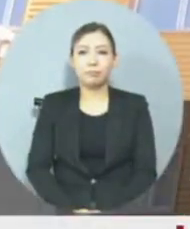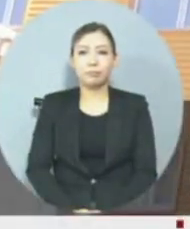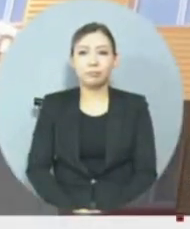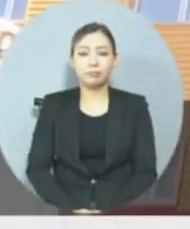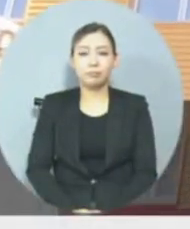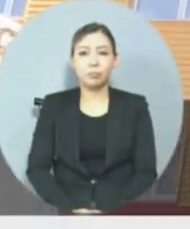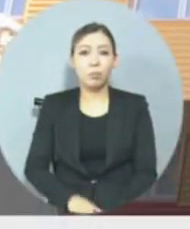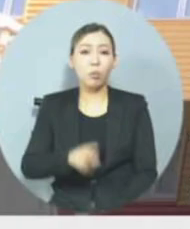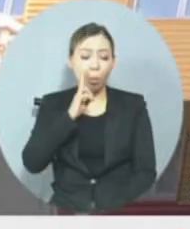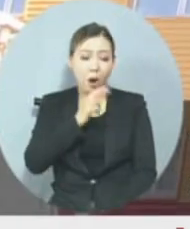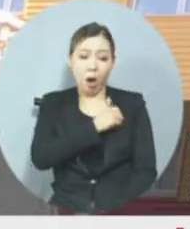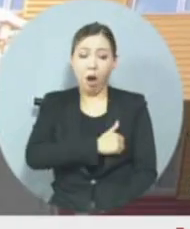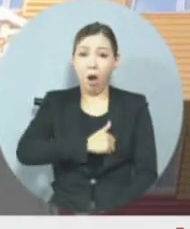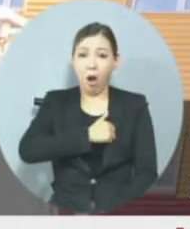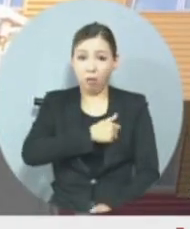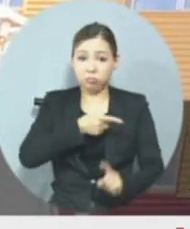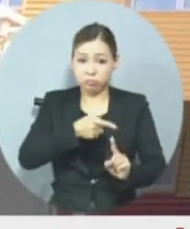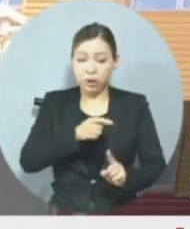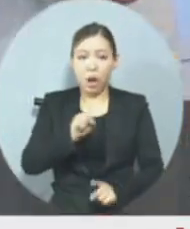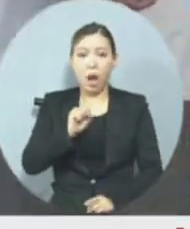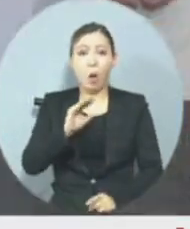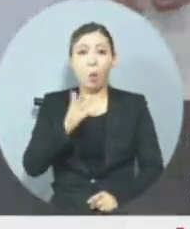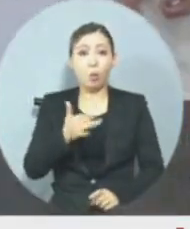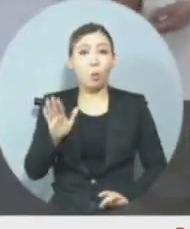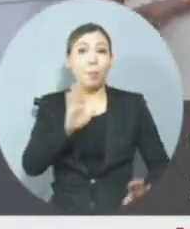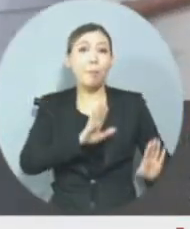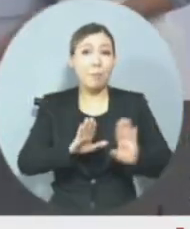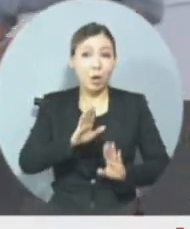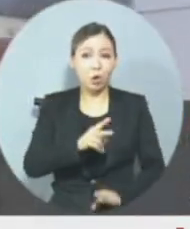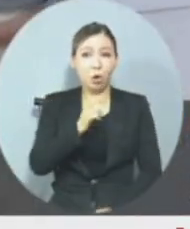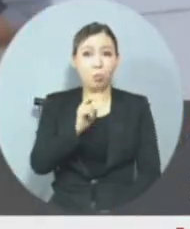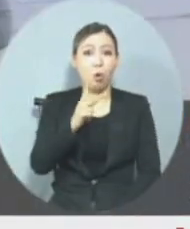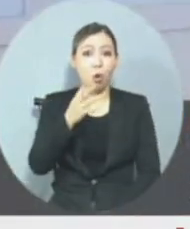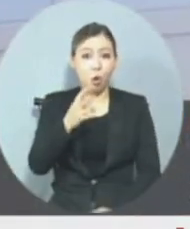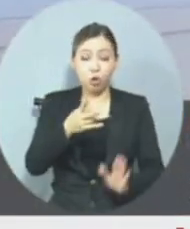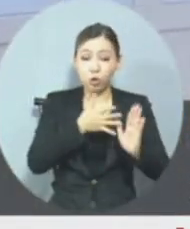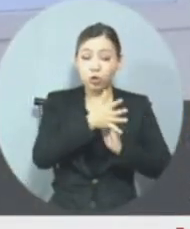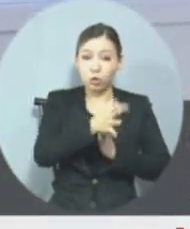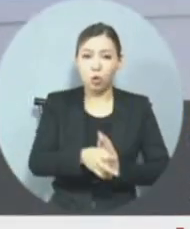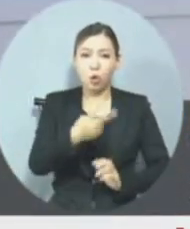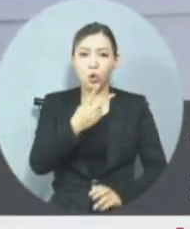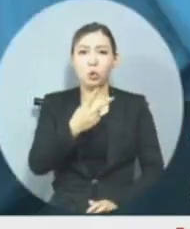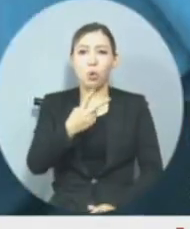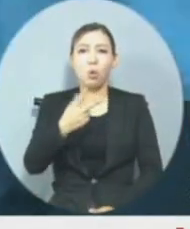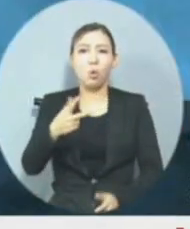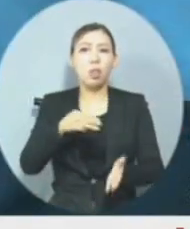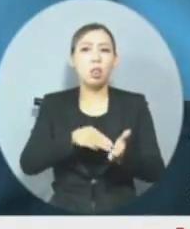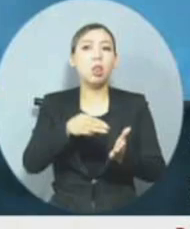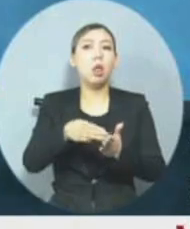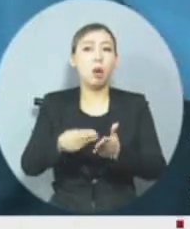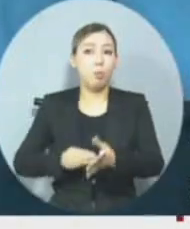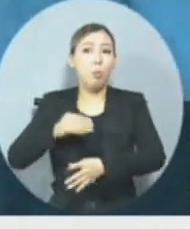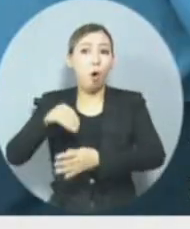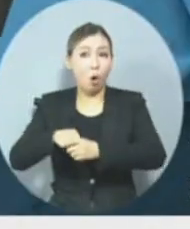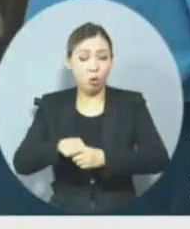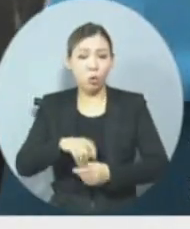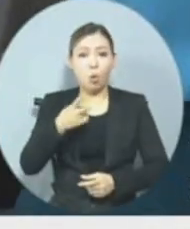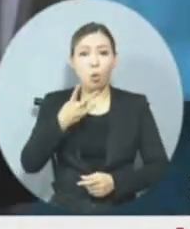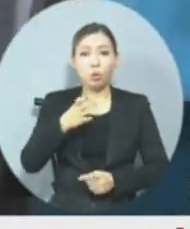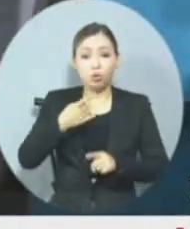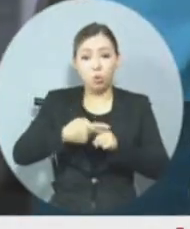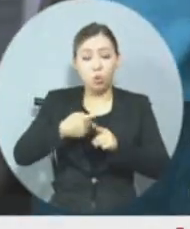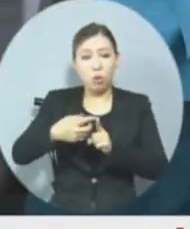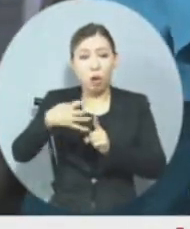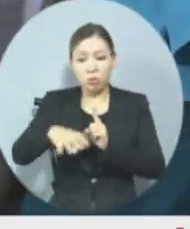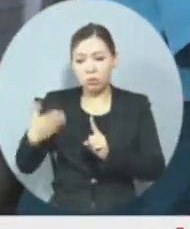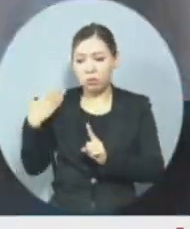За хүнсний хангамж аюулгүй байдал үндэсний хөдөлгөөний хүрээнд 2023 оны төсөвт 223 тэрбум төгрөг тусгасан нь хүнсүтэй аж ахуйн салбарт сүүлийн 30